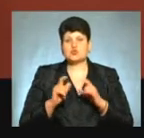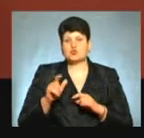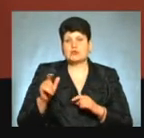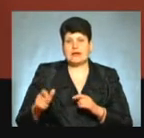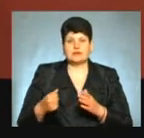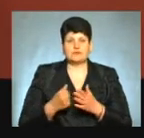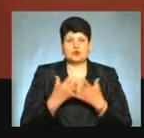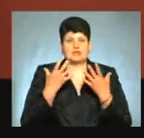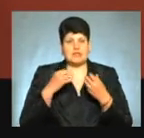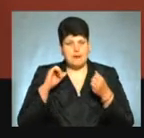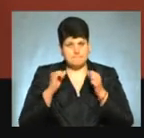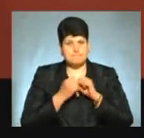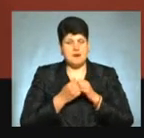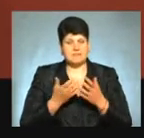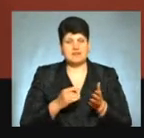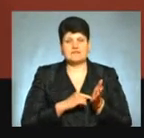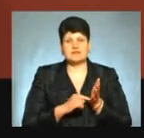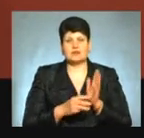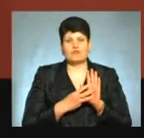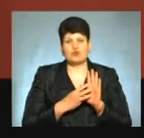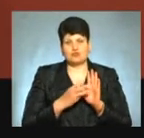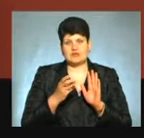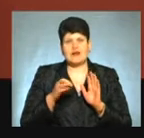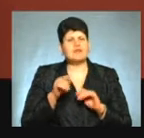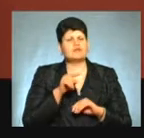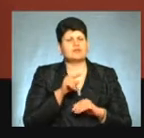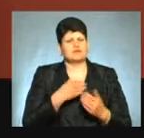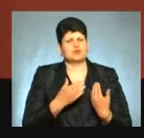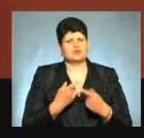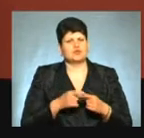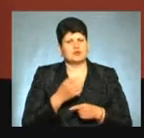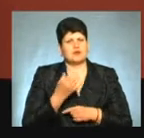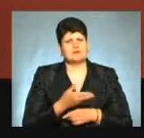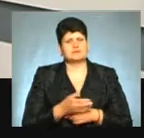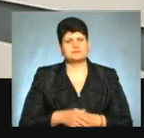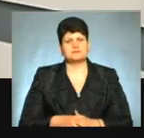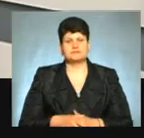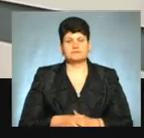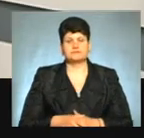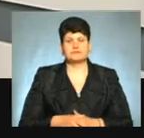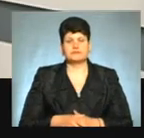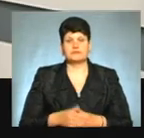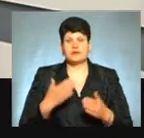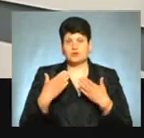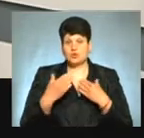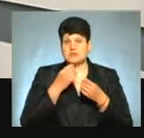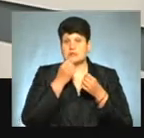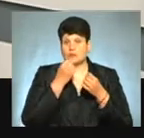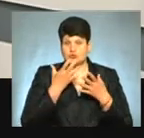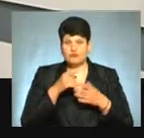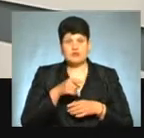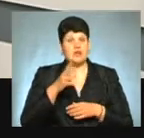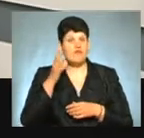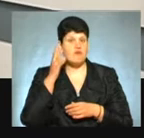до Дня пам'яті, який відзначається 8 травня. Як вони ставляться до цього дня? Ставляться виключно позитивно.